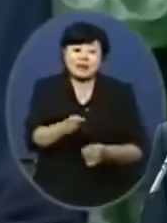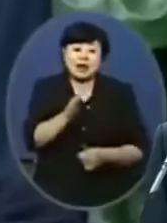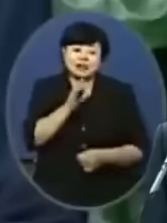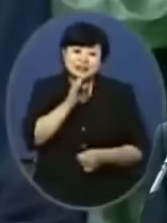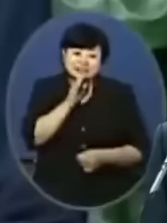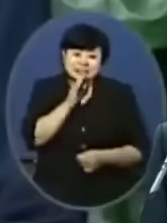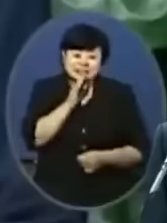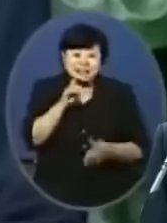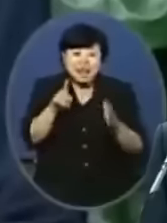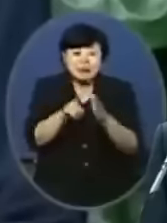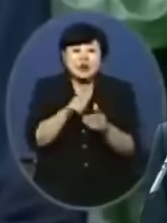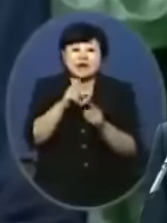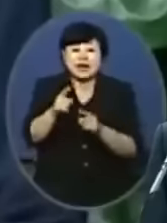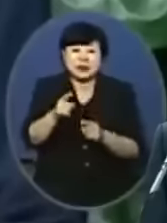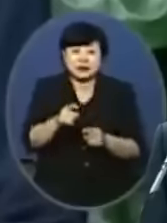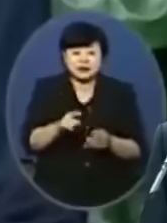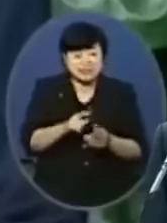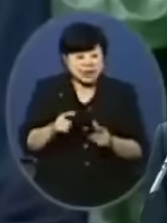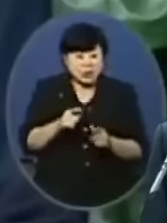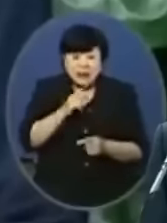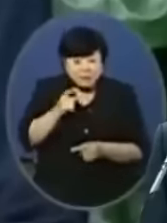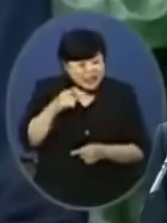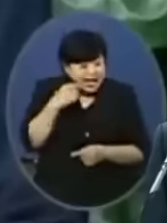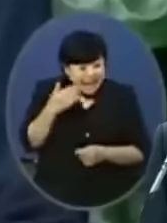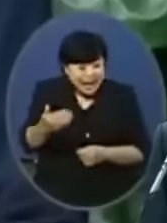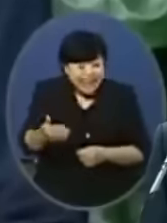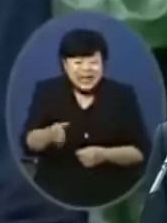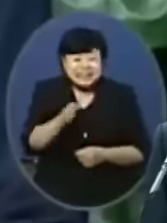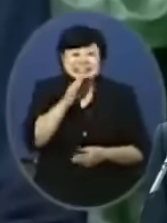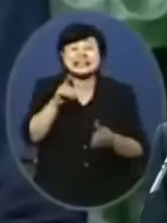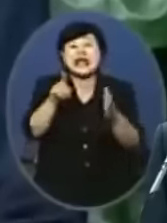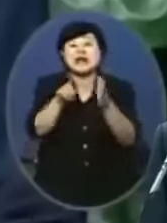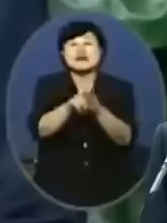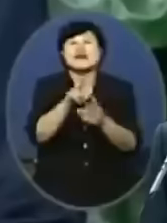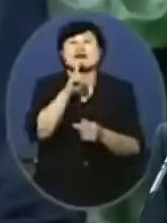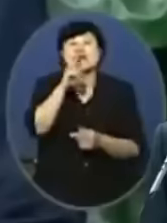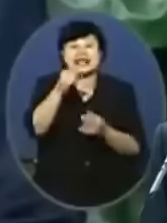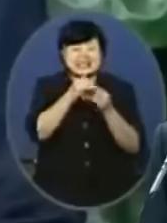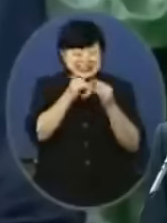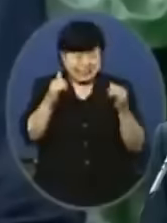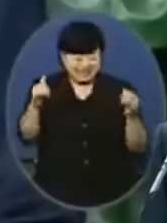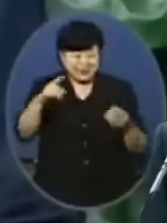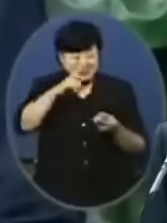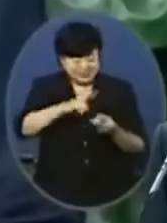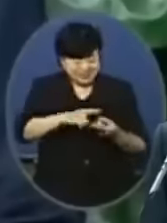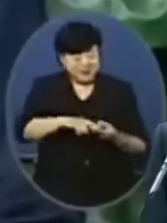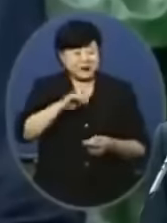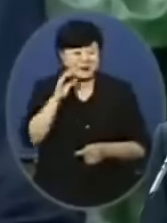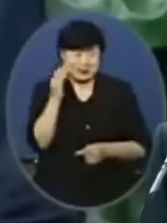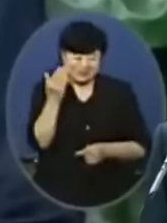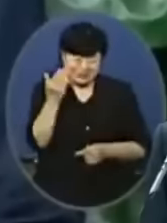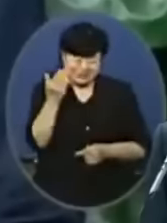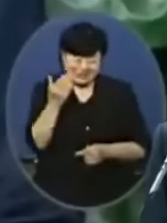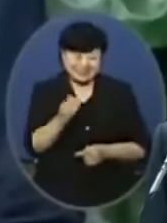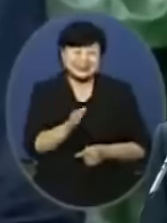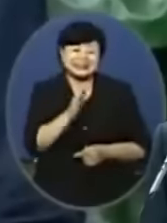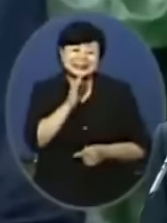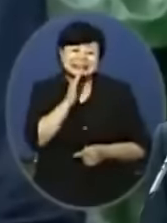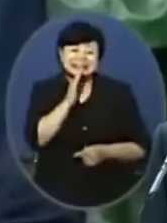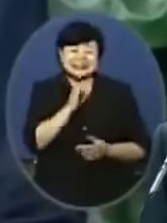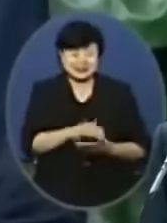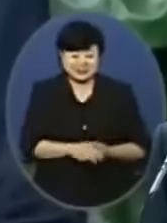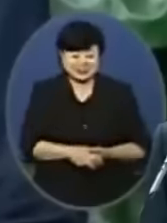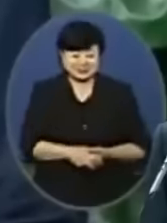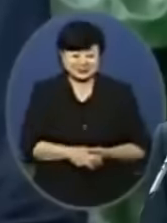진짜로 믿고 말합니까? 안 믿고 말합니까? 믿고 말하는 사람은 진짜 가까운